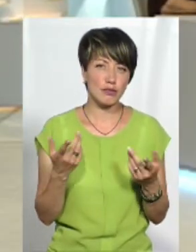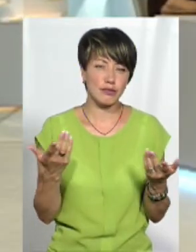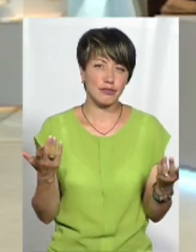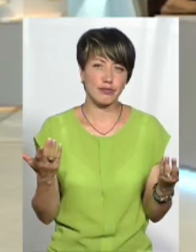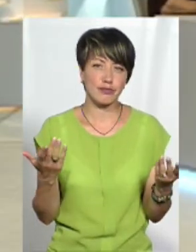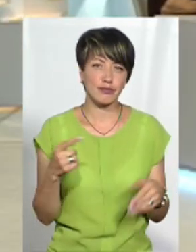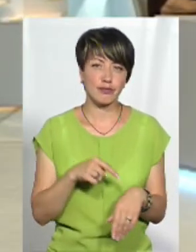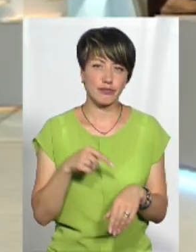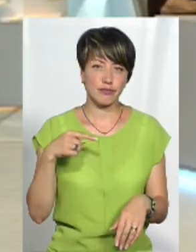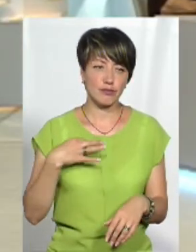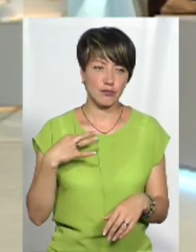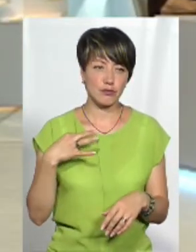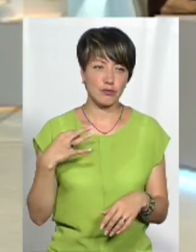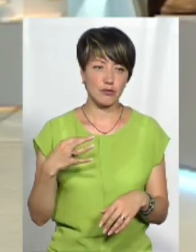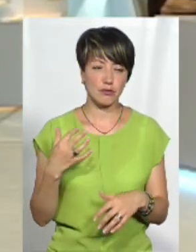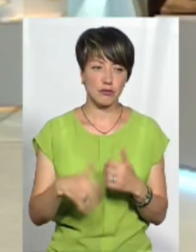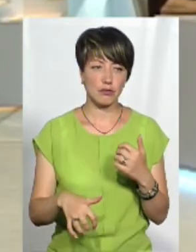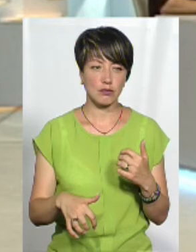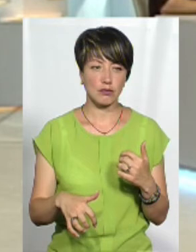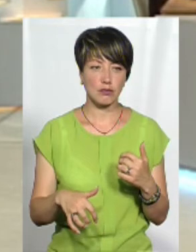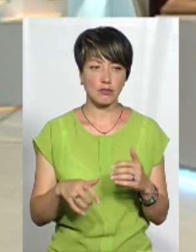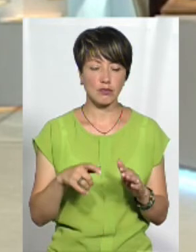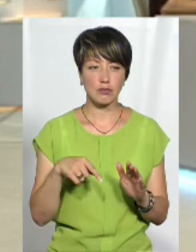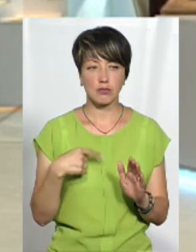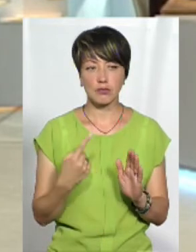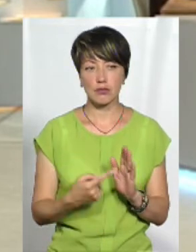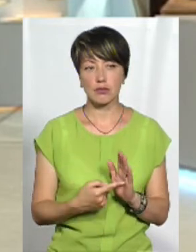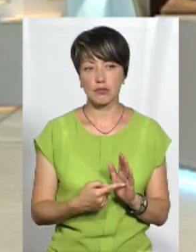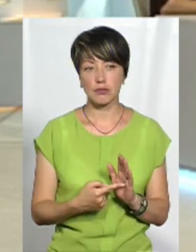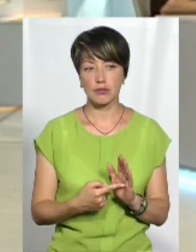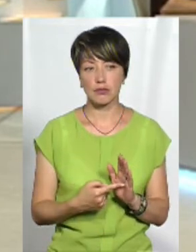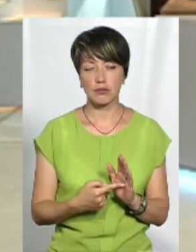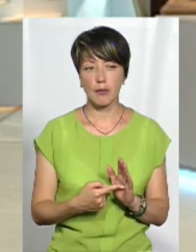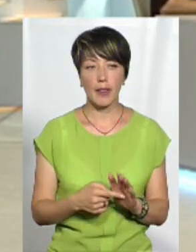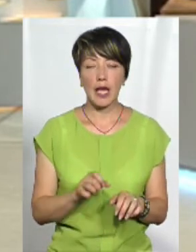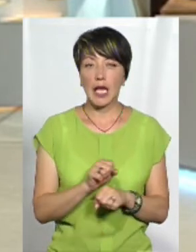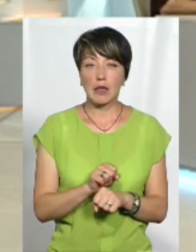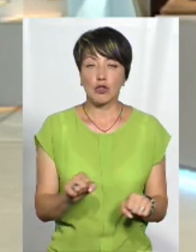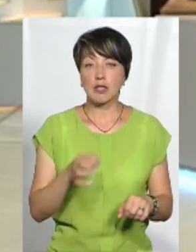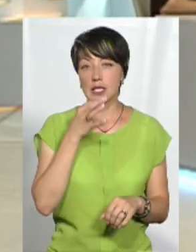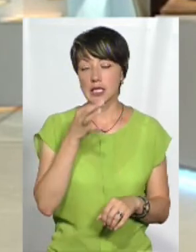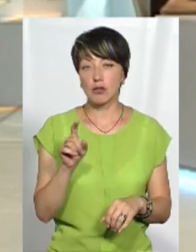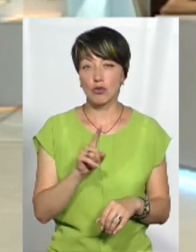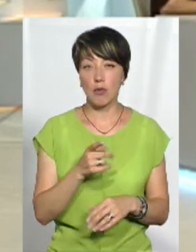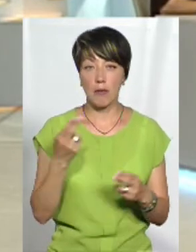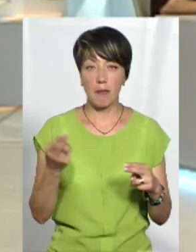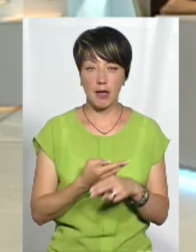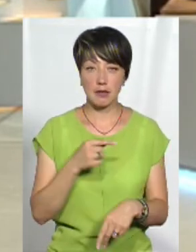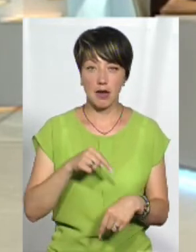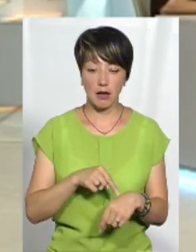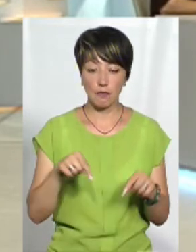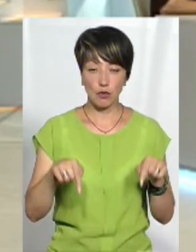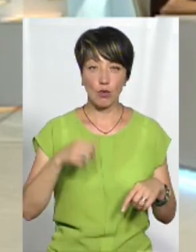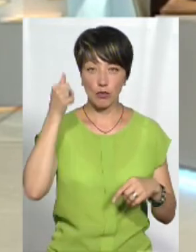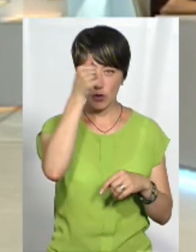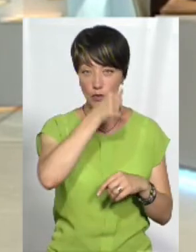вони не реагують на нас, на регіон? Ну, не можна сказати, що не реагують. В поточному